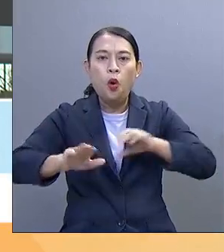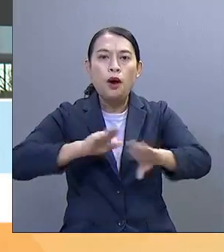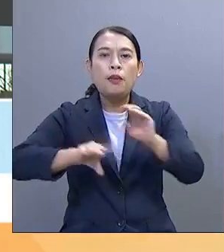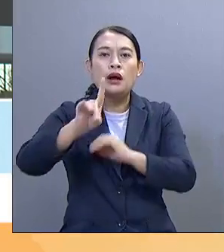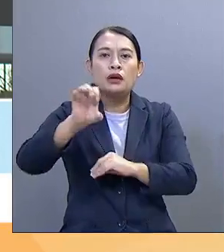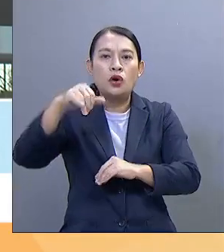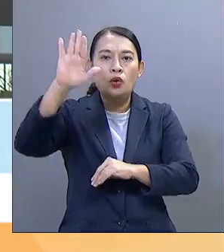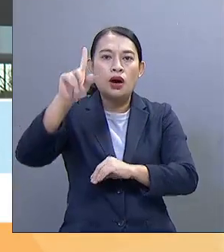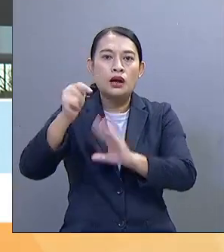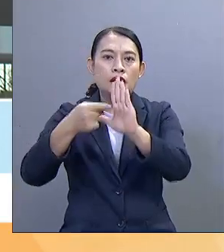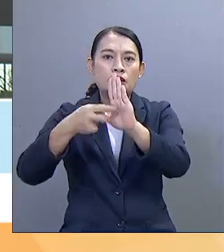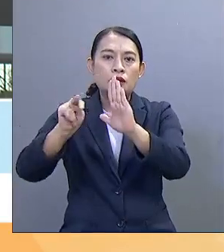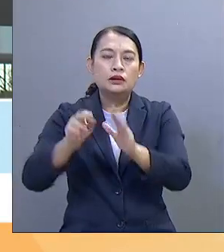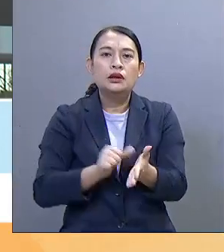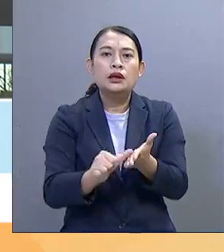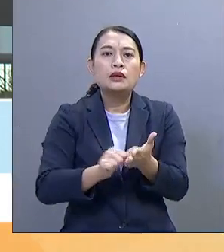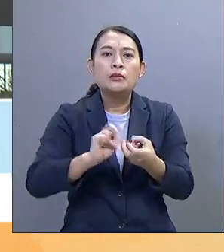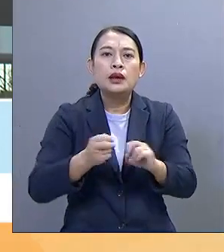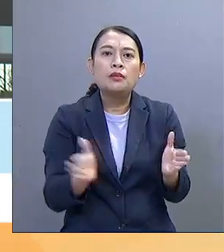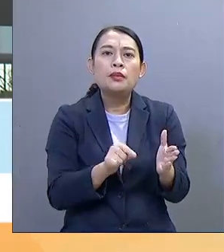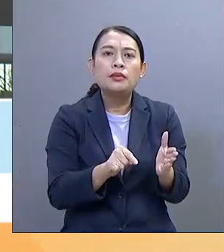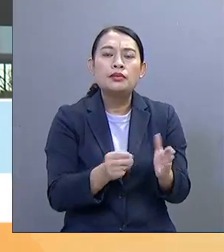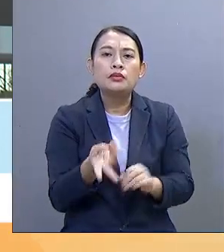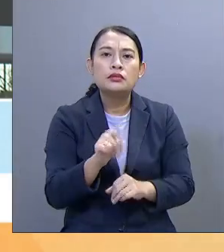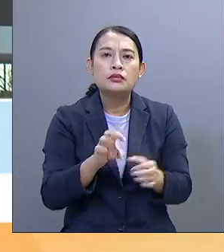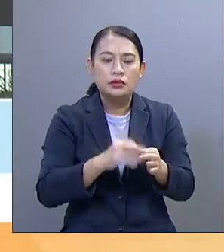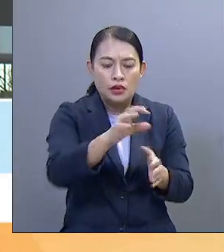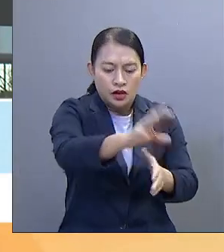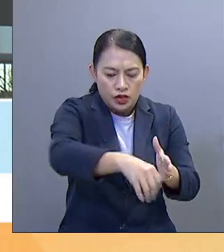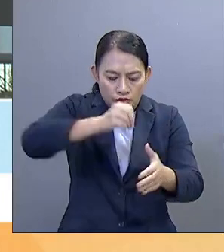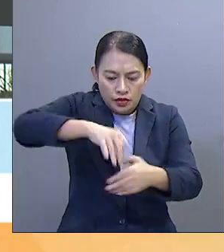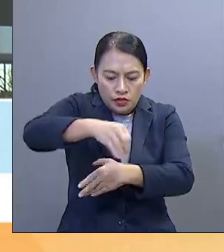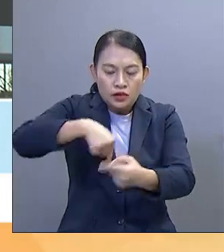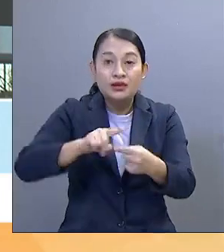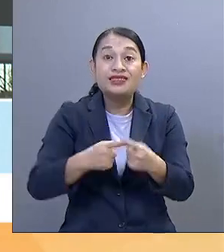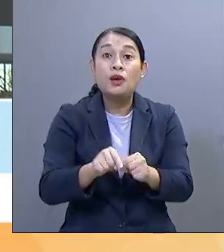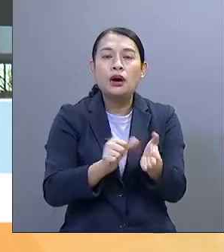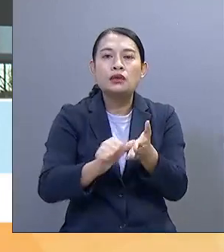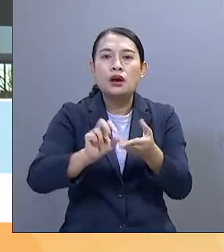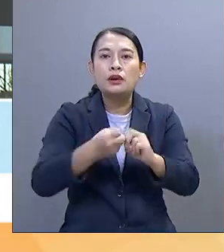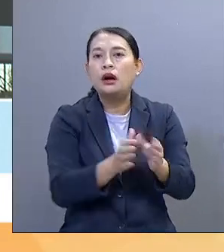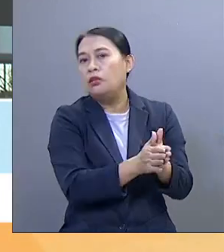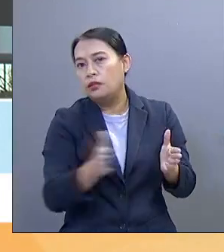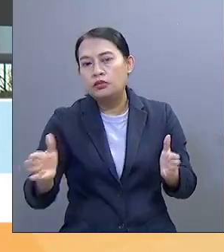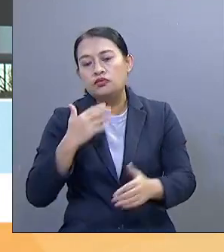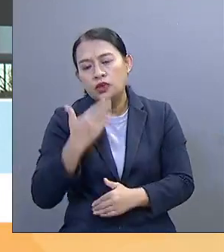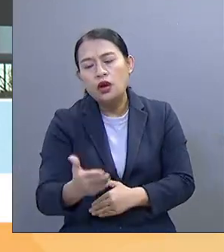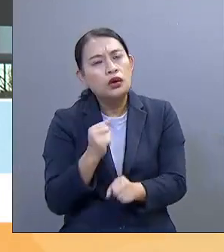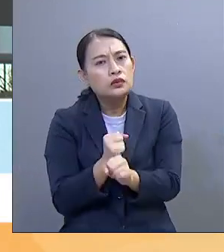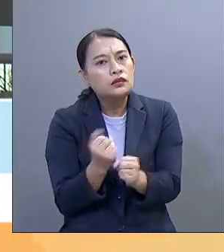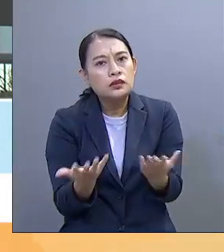ัดไม่ยากส StephanStแบยังยืนนี่สิคะ่านใที่บุดี วาไงดีค่เรื่องนี้